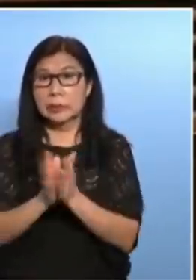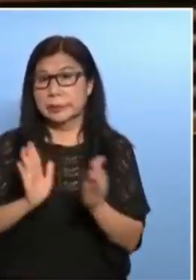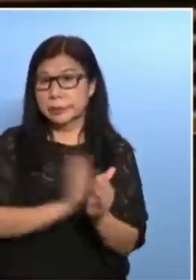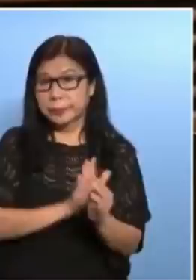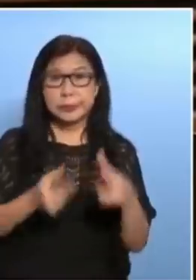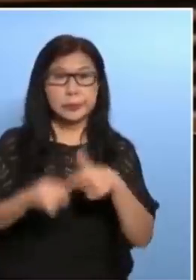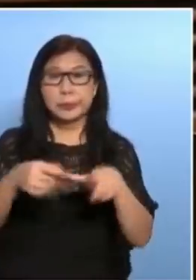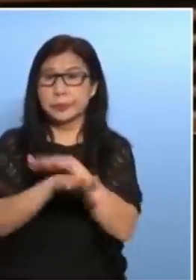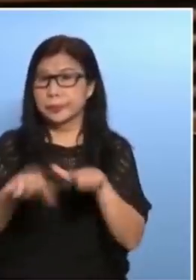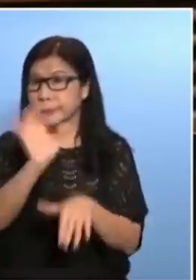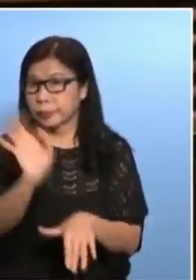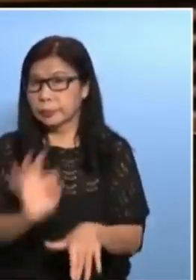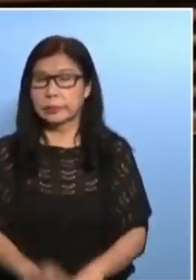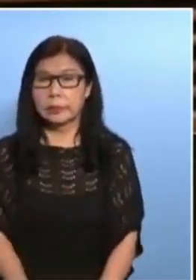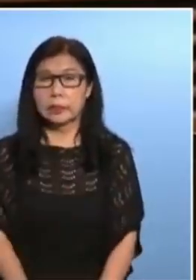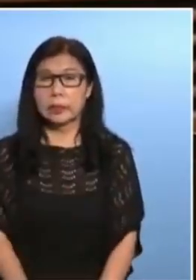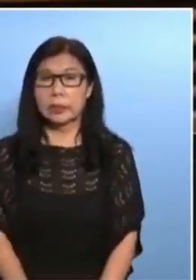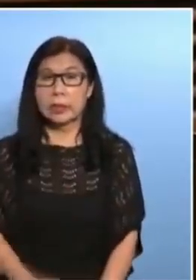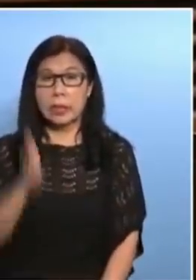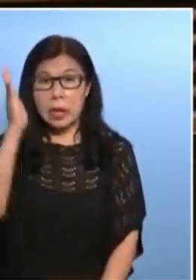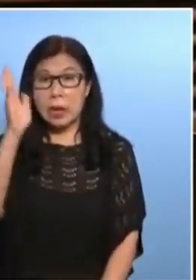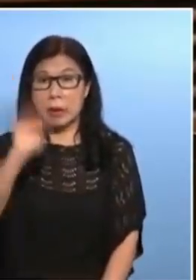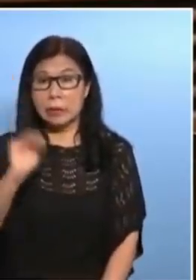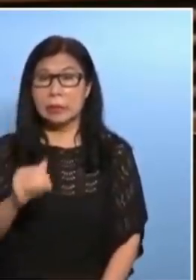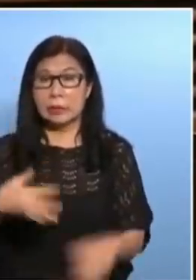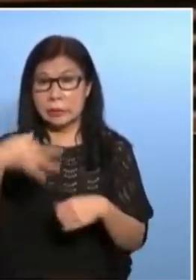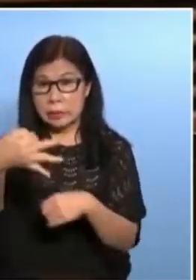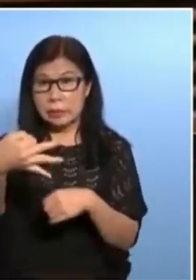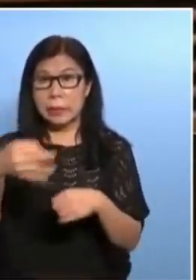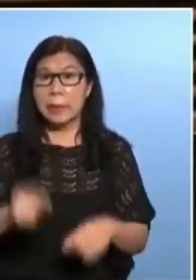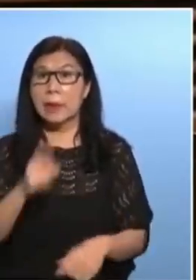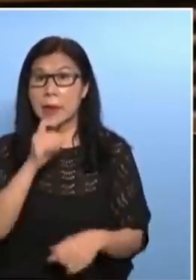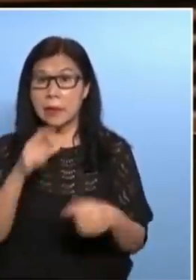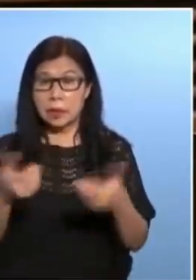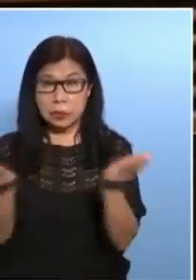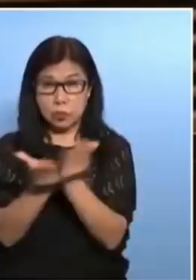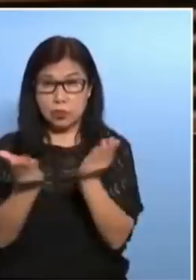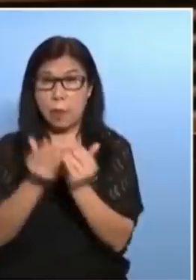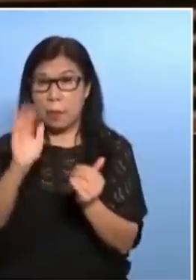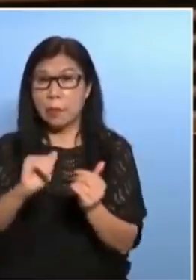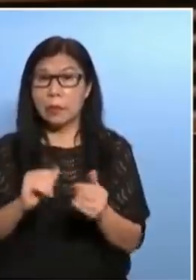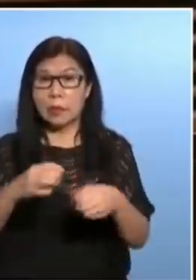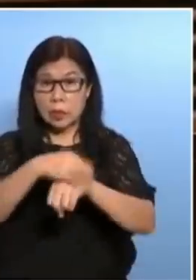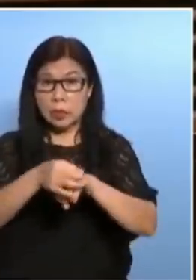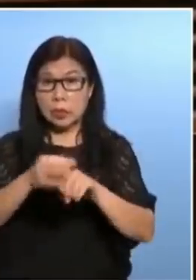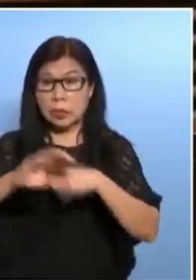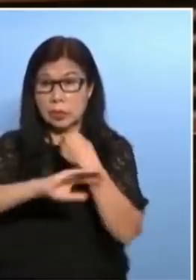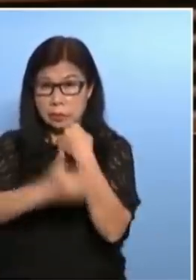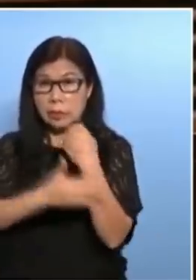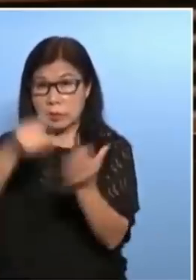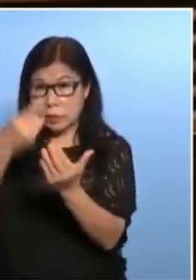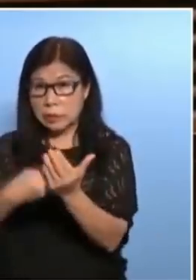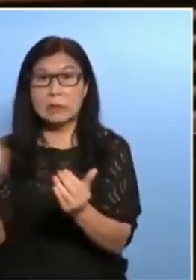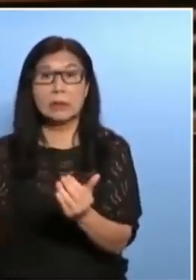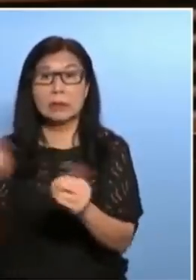公。而我希望講的是來到第三個論點，就是國歌條例草案的第